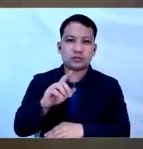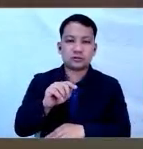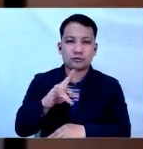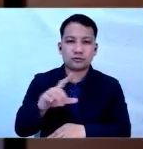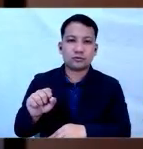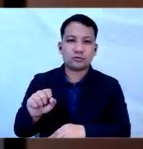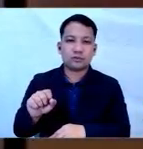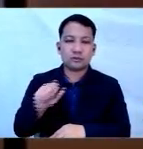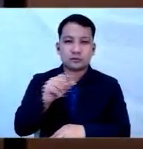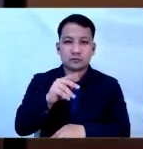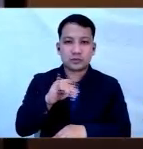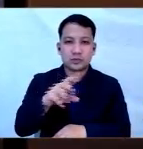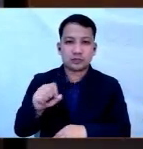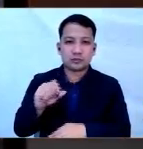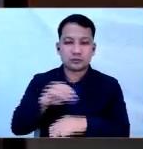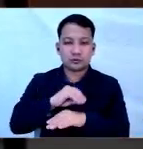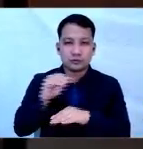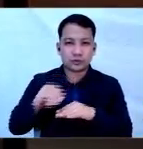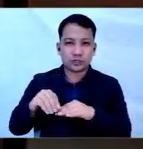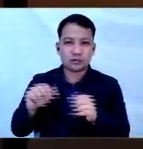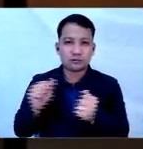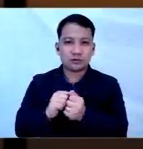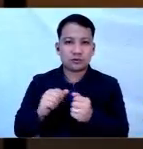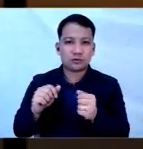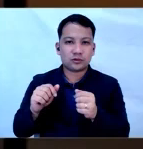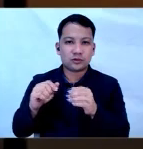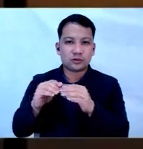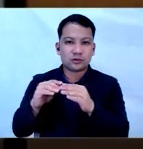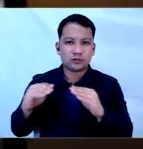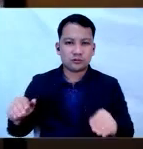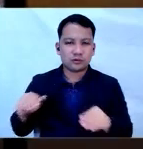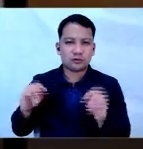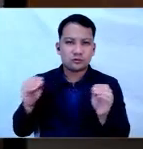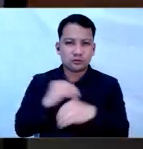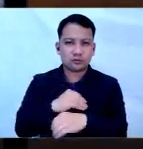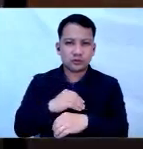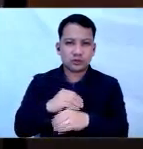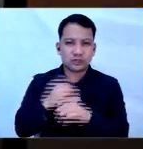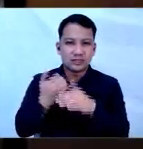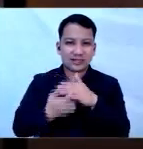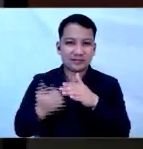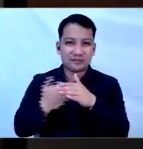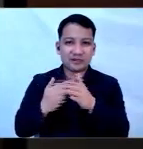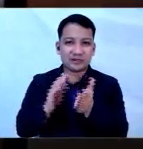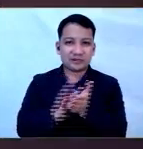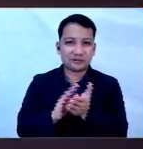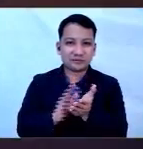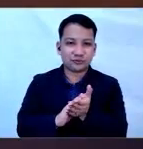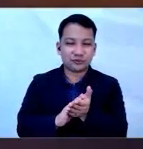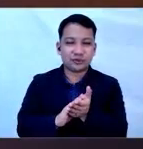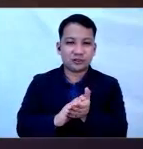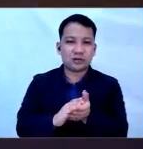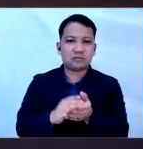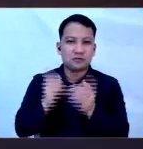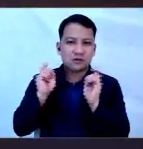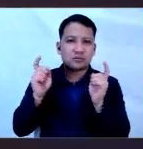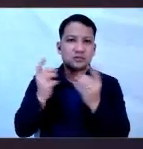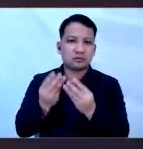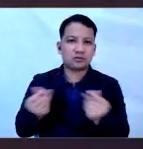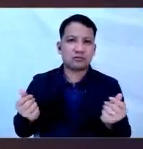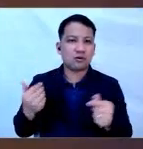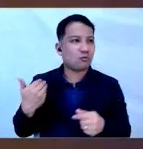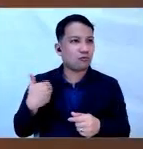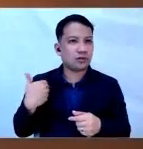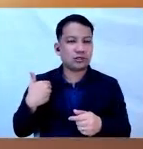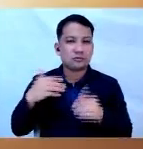Occidental. Natupok ang opisina ng punong guro ng Tigdok Elementary School. Agad naman itong naapula. Wala rin nadami na ibang